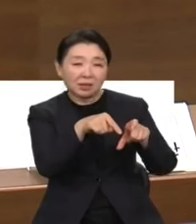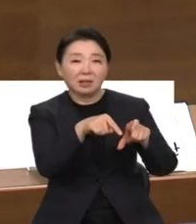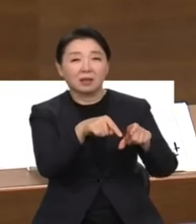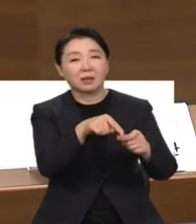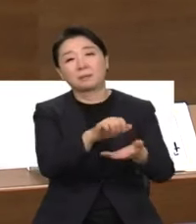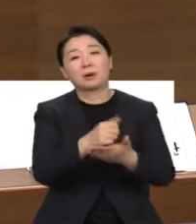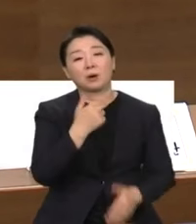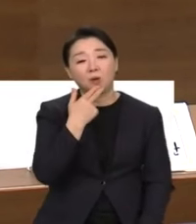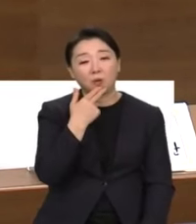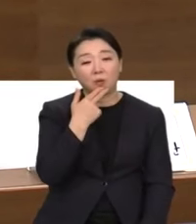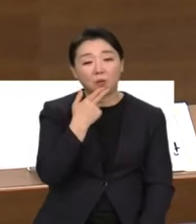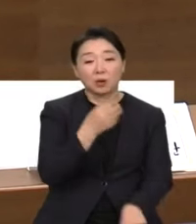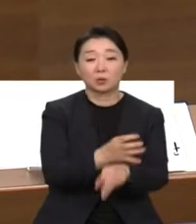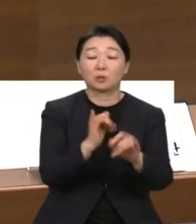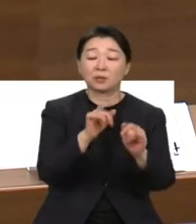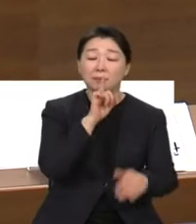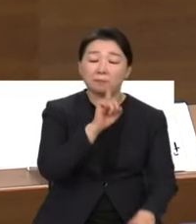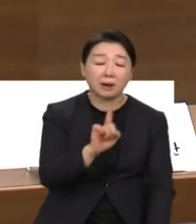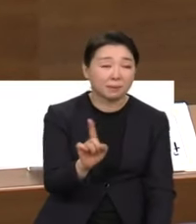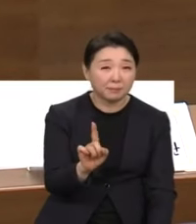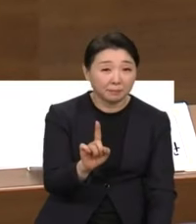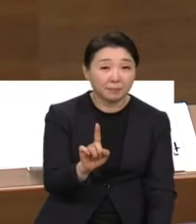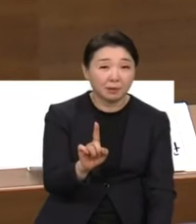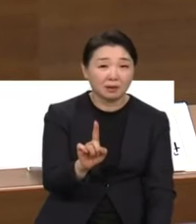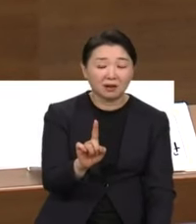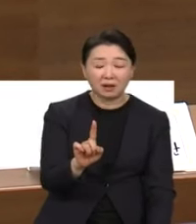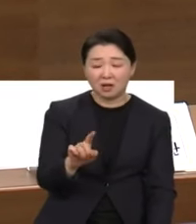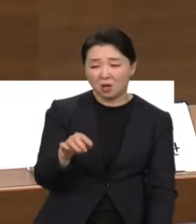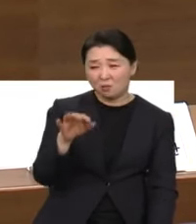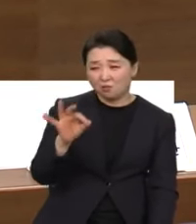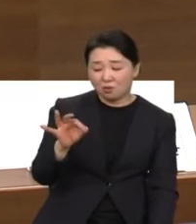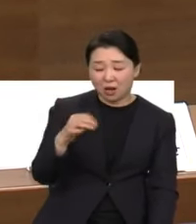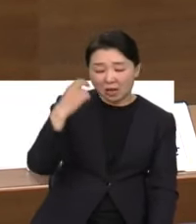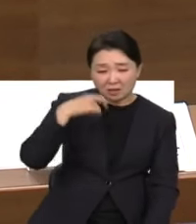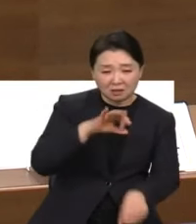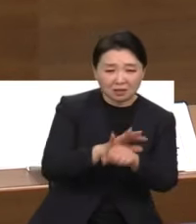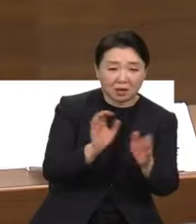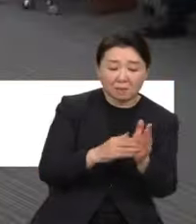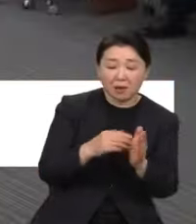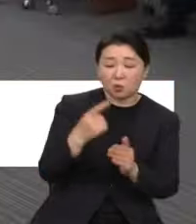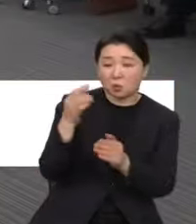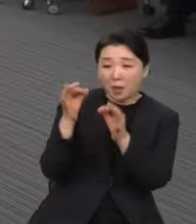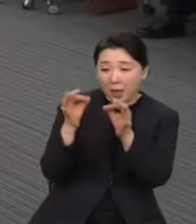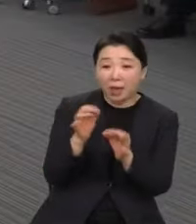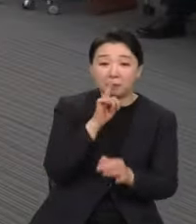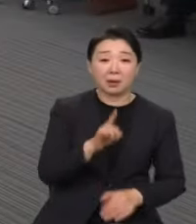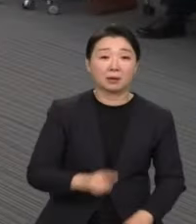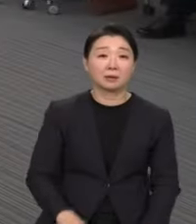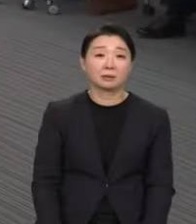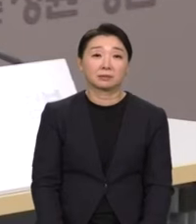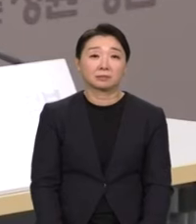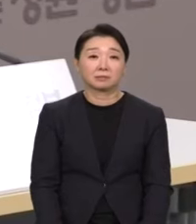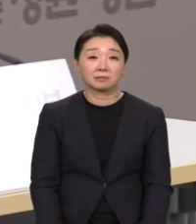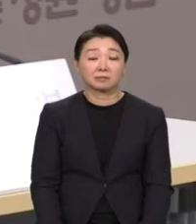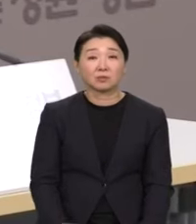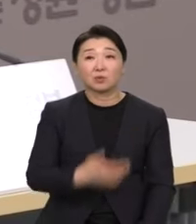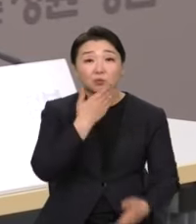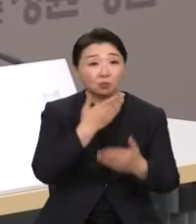현장에서 뵙는 소비자분들의 말씀으로는 체감 물가는 보다 낮아지고 있다고. 관건은